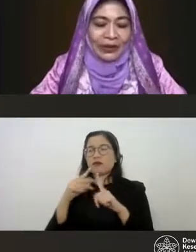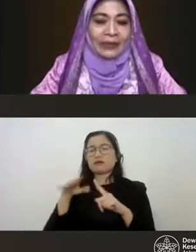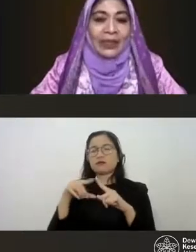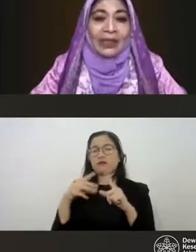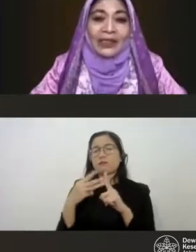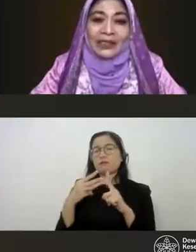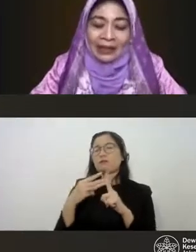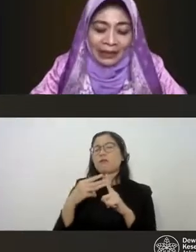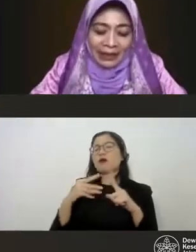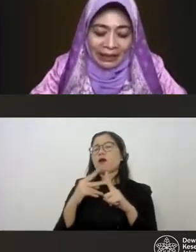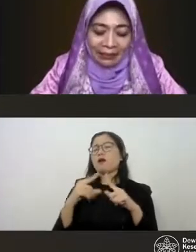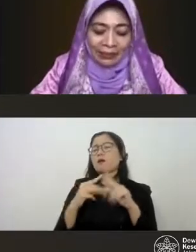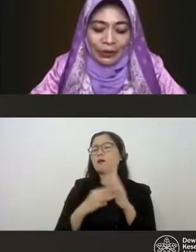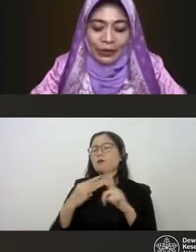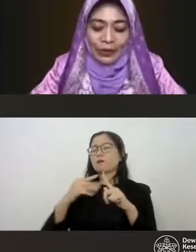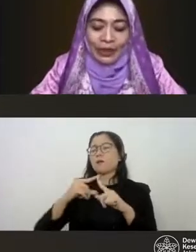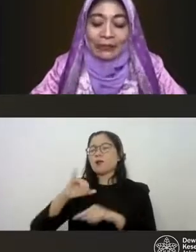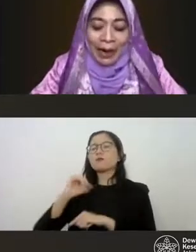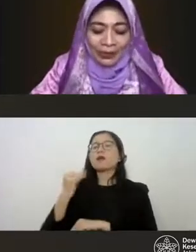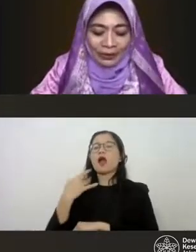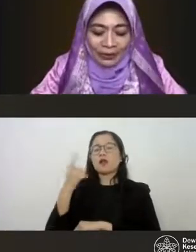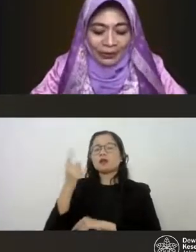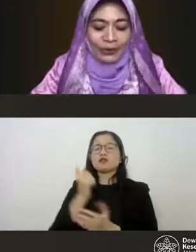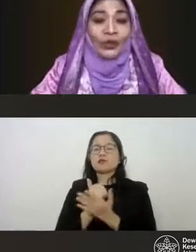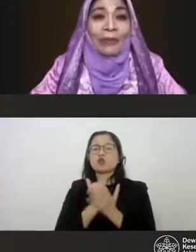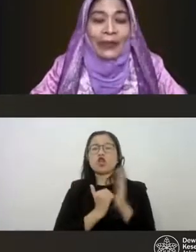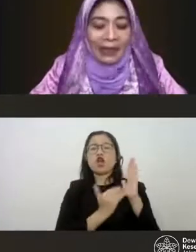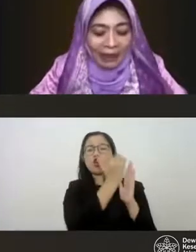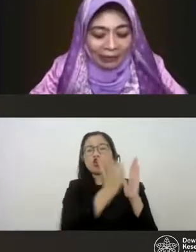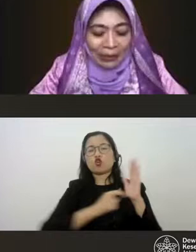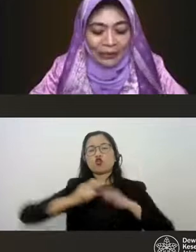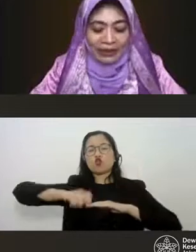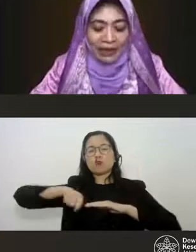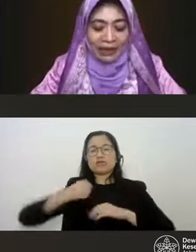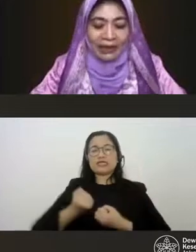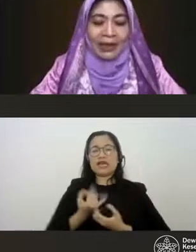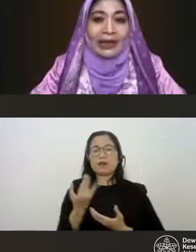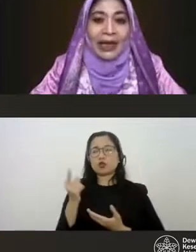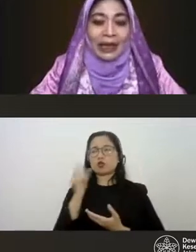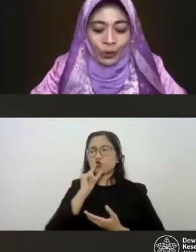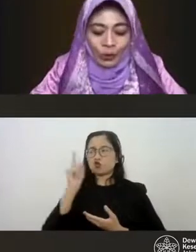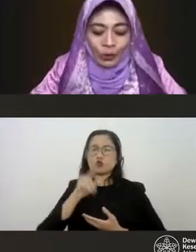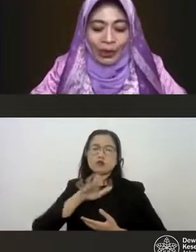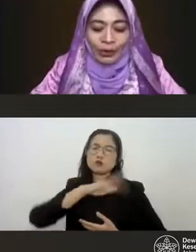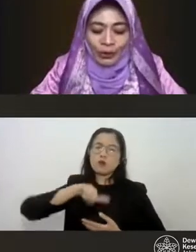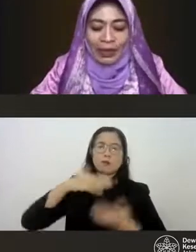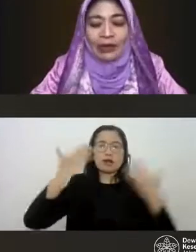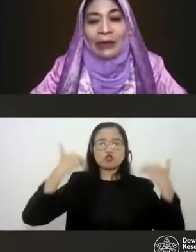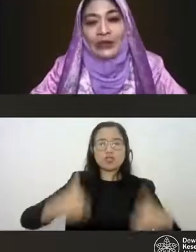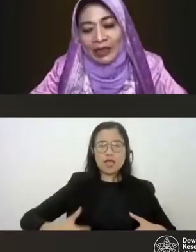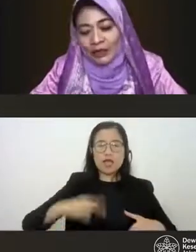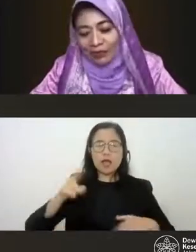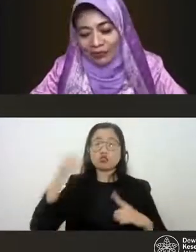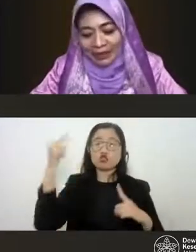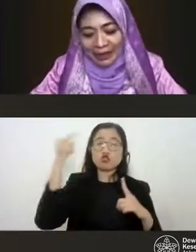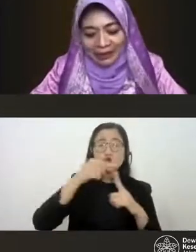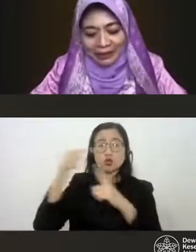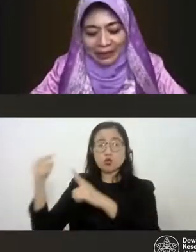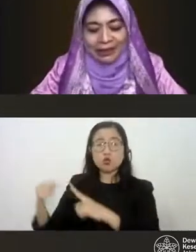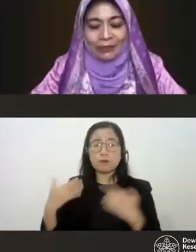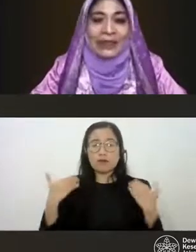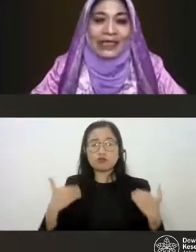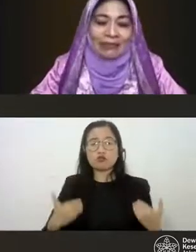berikut. Syariat Islam sesungguhnya dibangun untuk kepentingan manusia dan tujuan-tujuan kemanusiaan